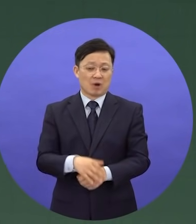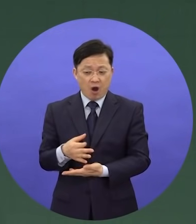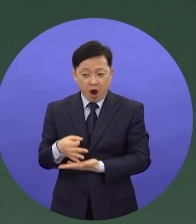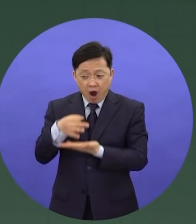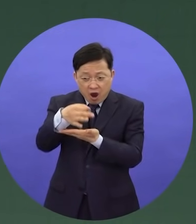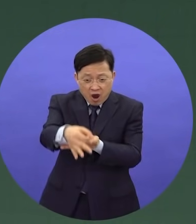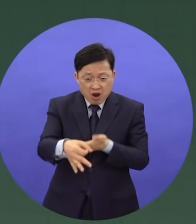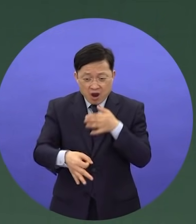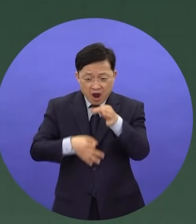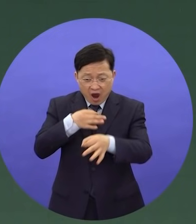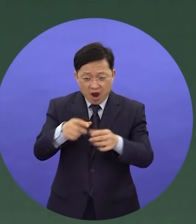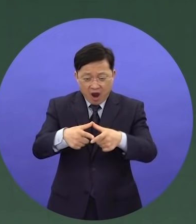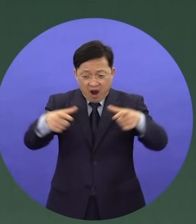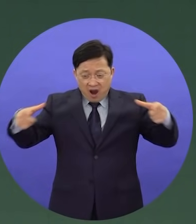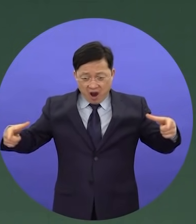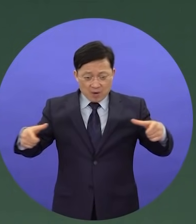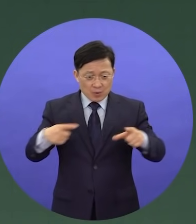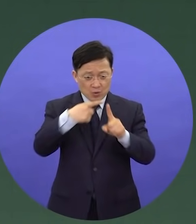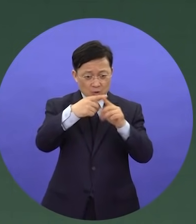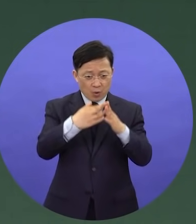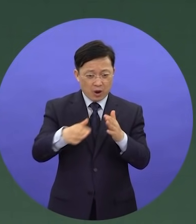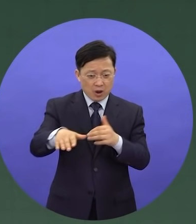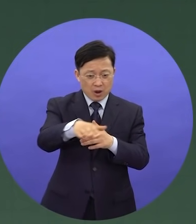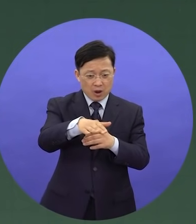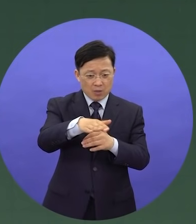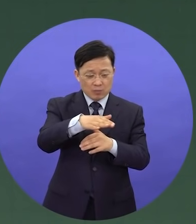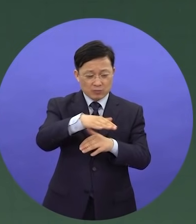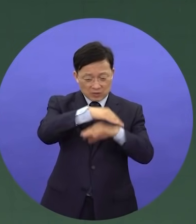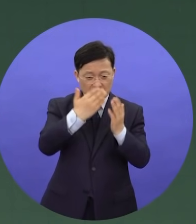헌금을 하고 가는. But these people came and gave offering in verse